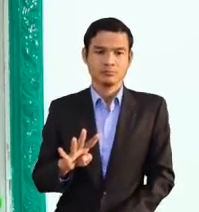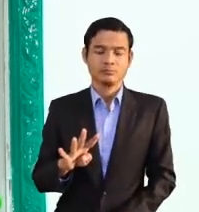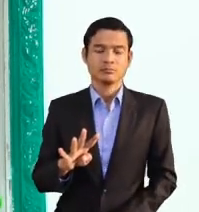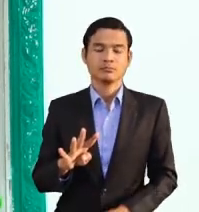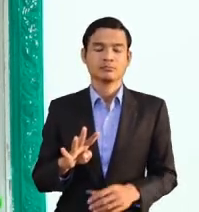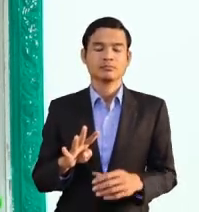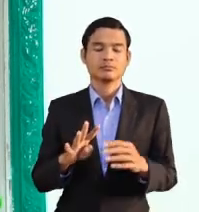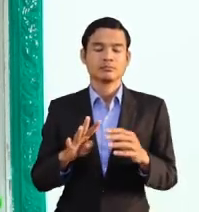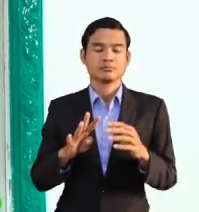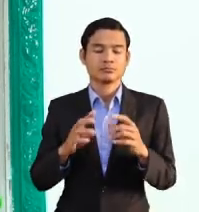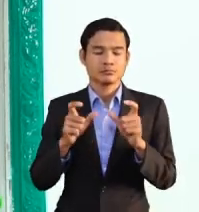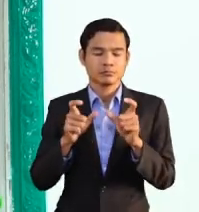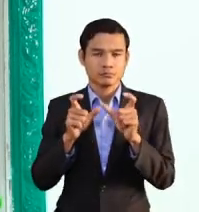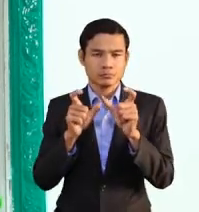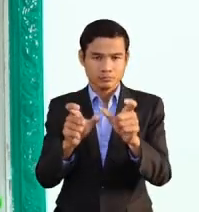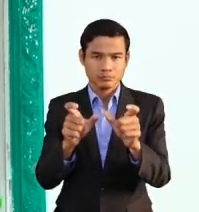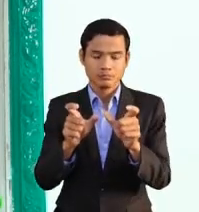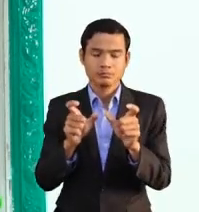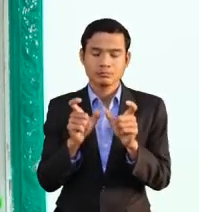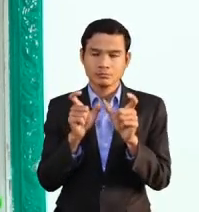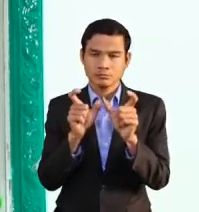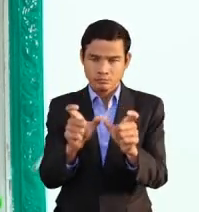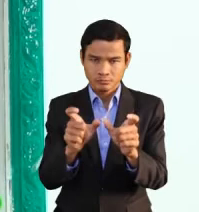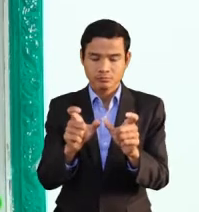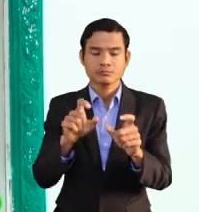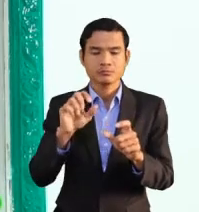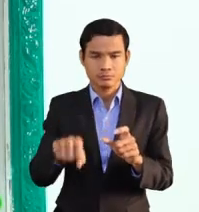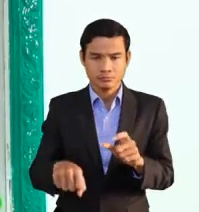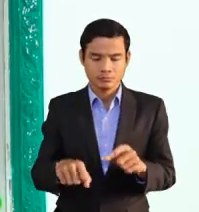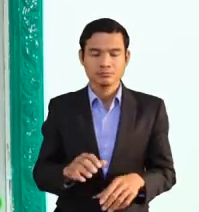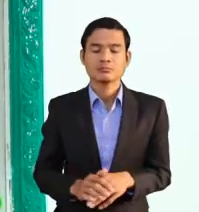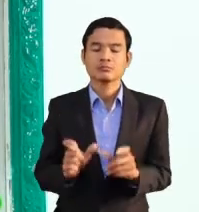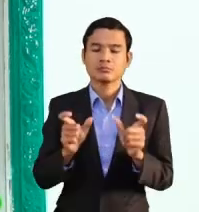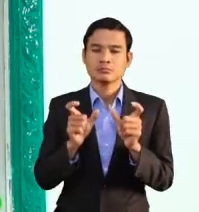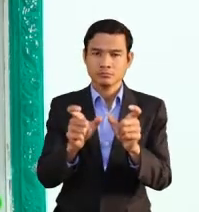đắc bàn nó còn á cha đắc